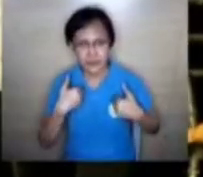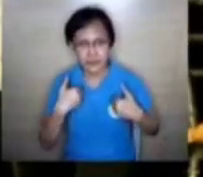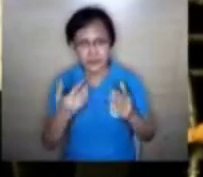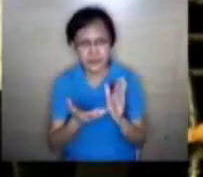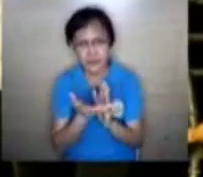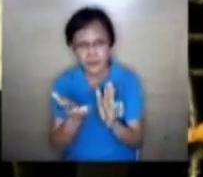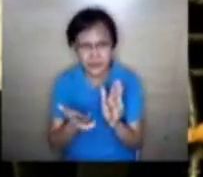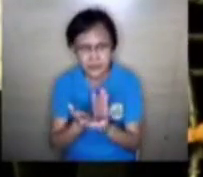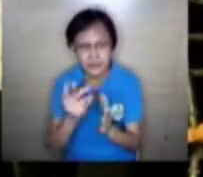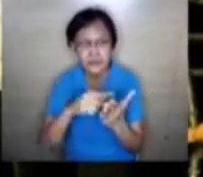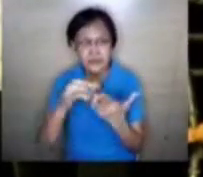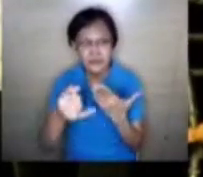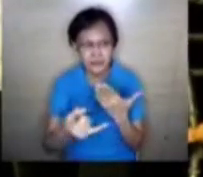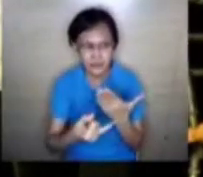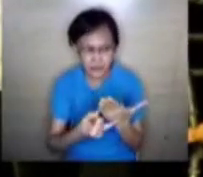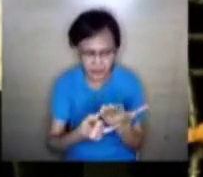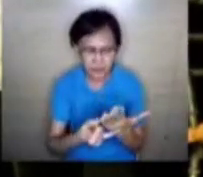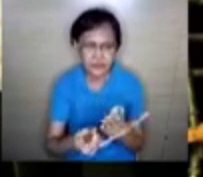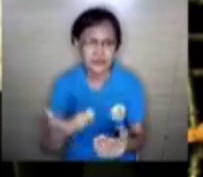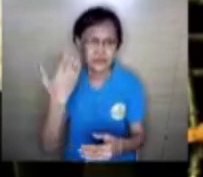niya.